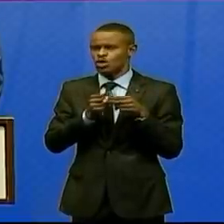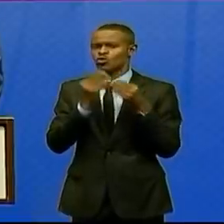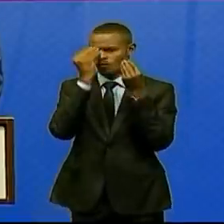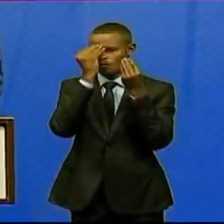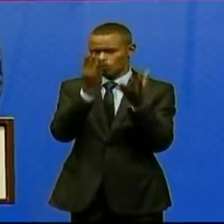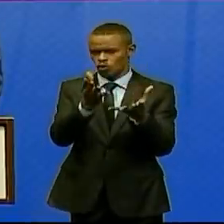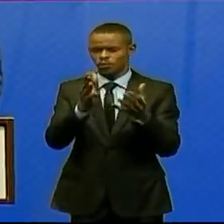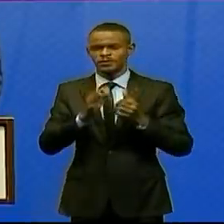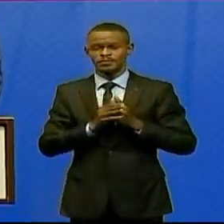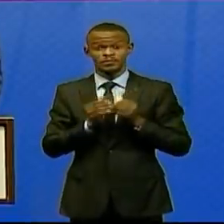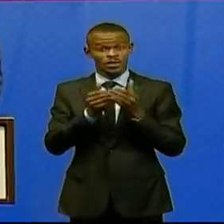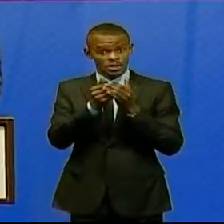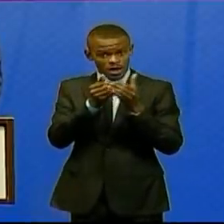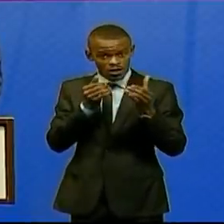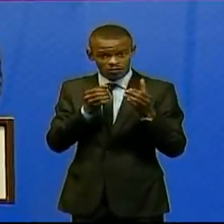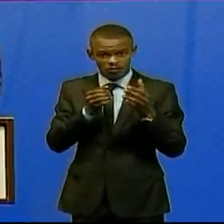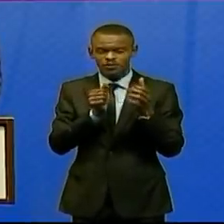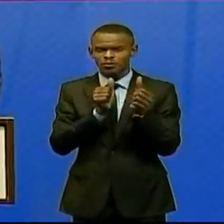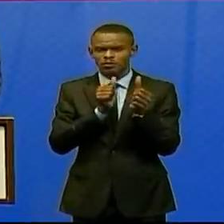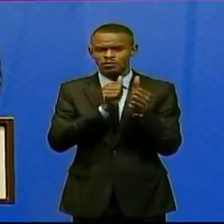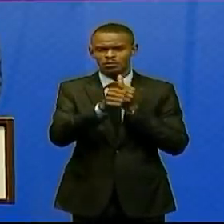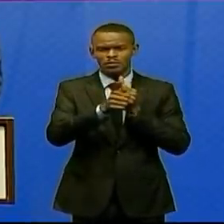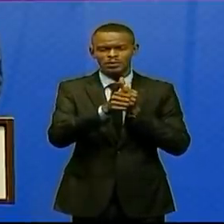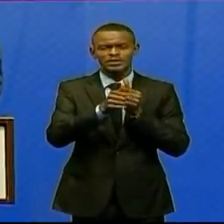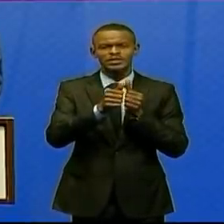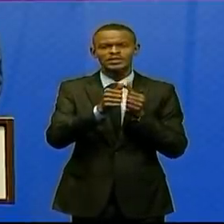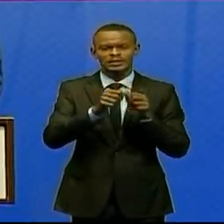des dossiers, le Premier ministre a donné la parole